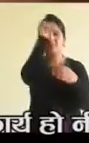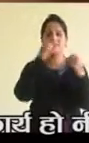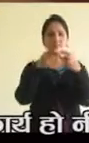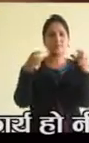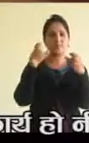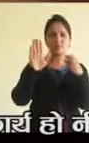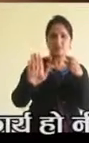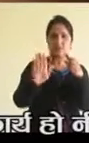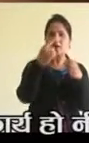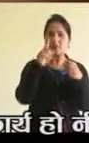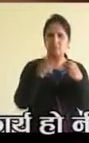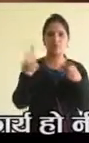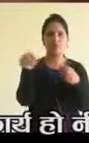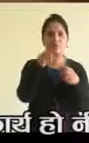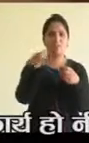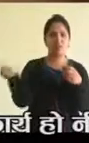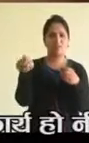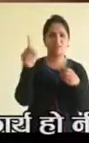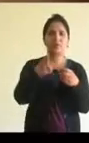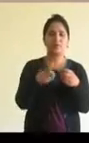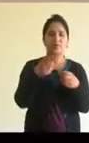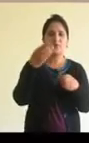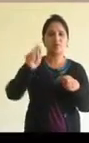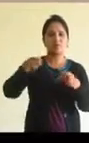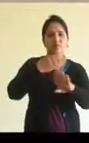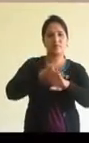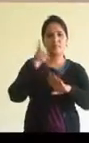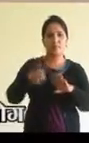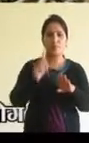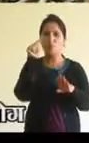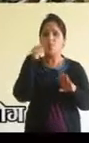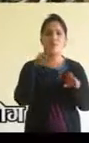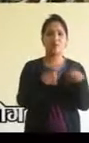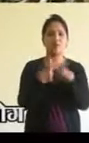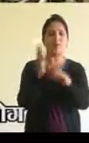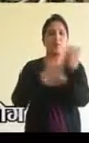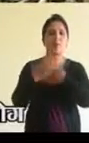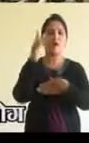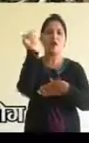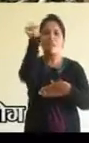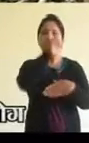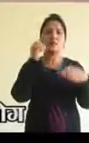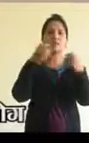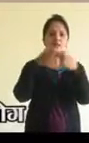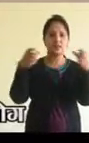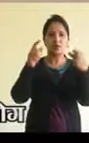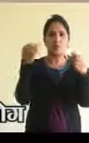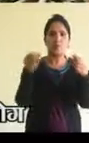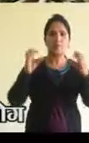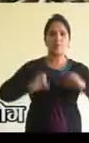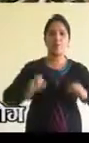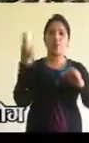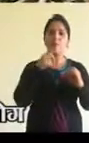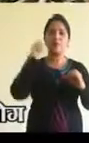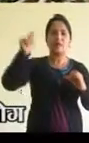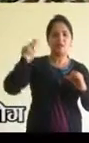छन् त ए हो र त्यो त गैर कानुनी कार्य हो नि कसैले पनि अपाङ्गता परिचय पत्रको दुरुपयोग